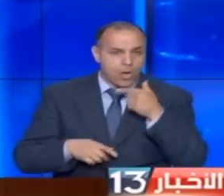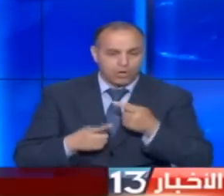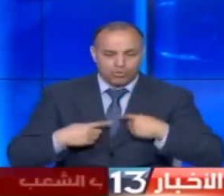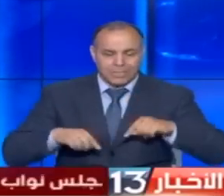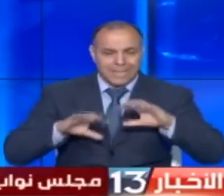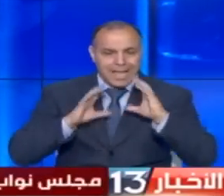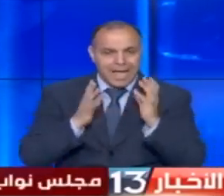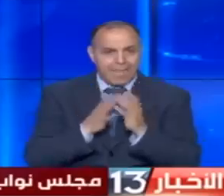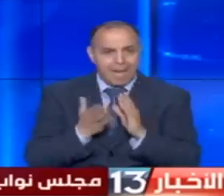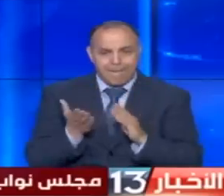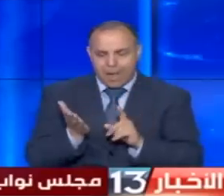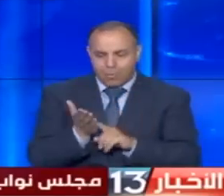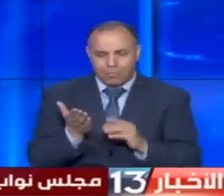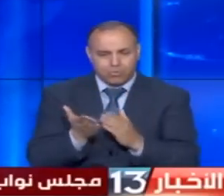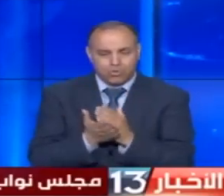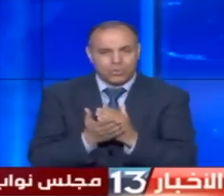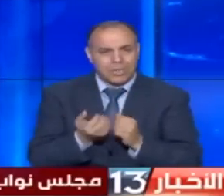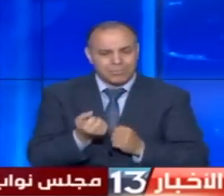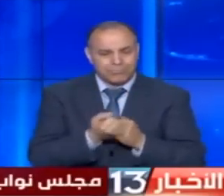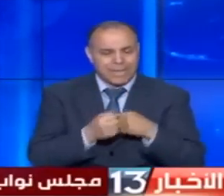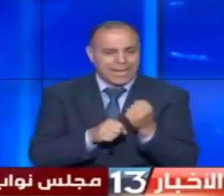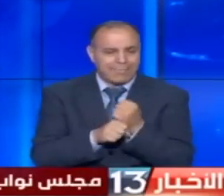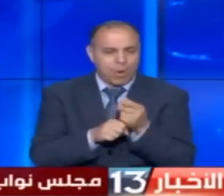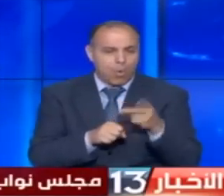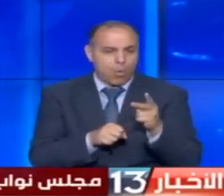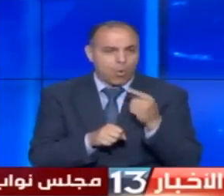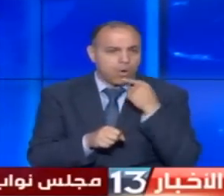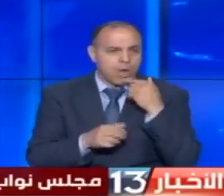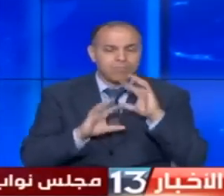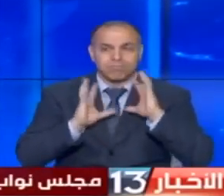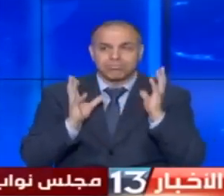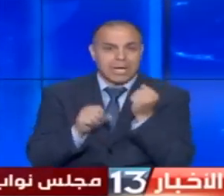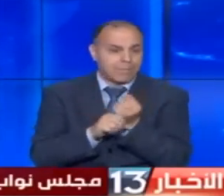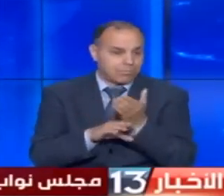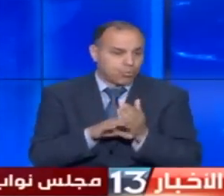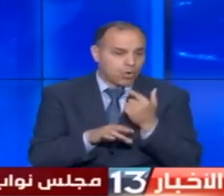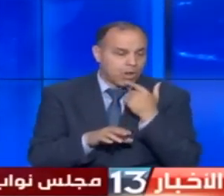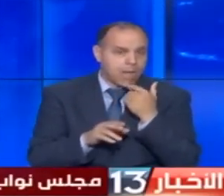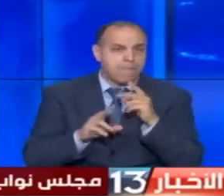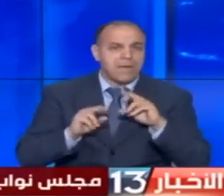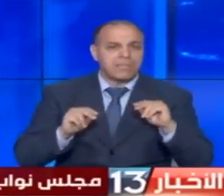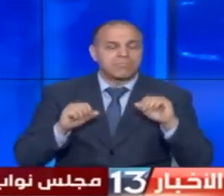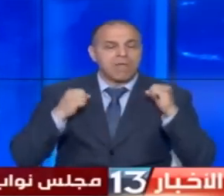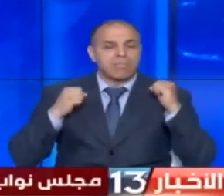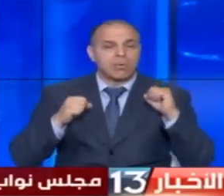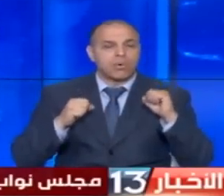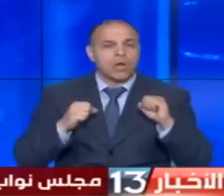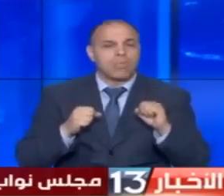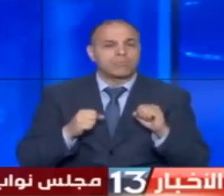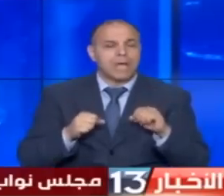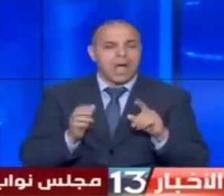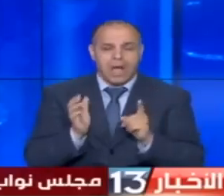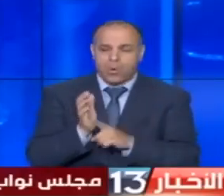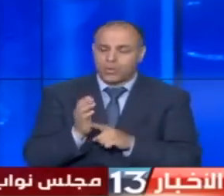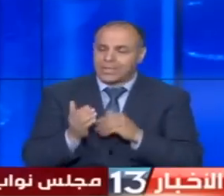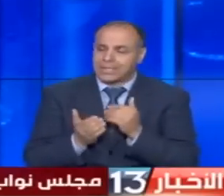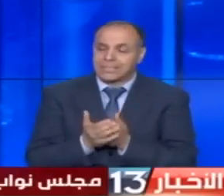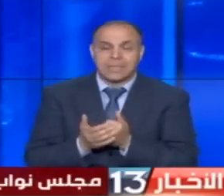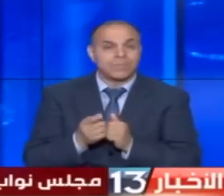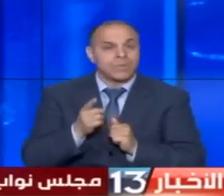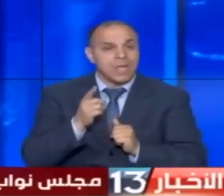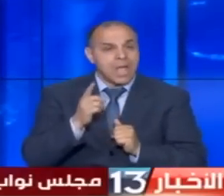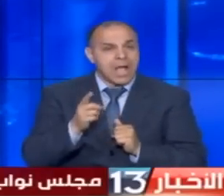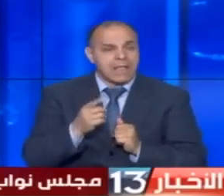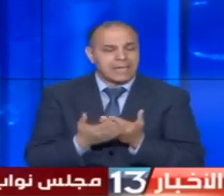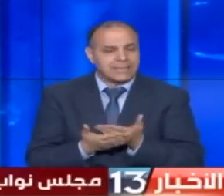العامه ان مشروع قانون ي تحفيز الاستثمار وتحسين مناخ الاعمال هو بمثابه الثوره في المجال التشريعي الاقتصادي فيه